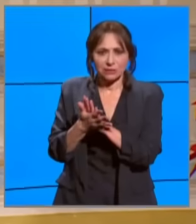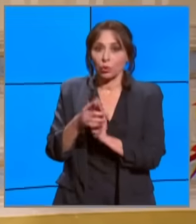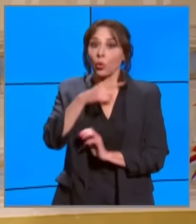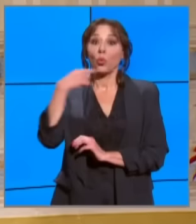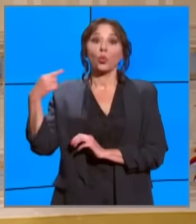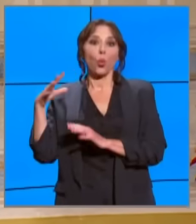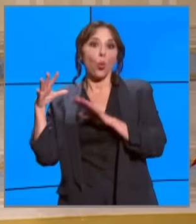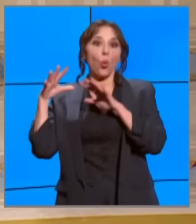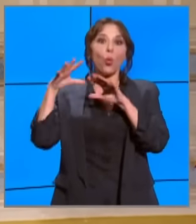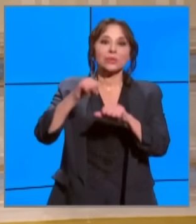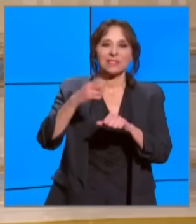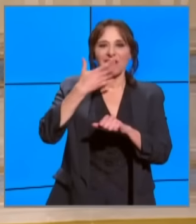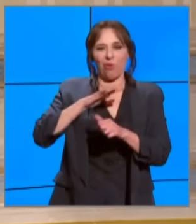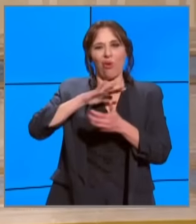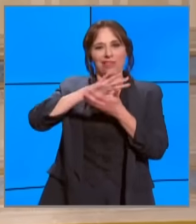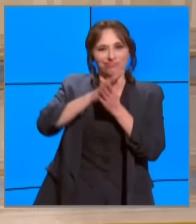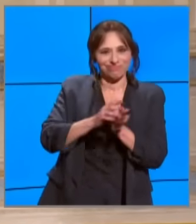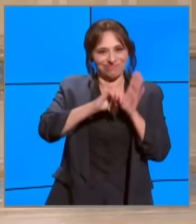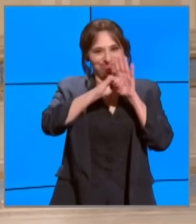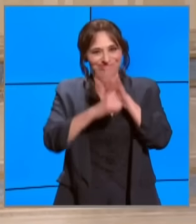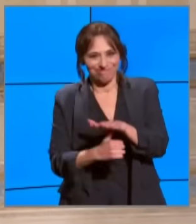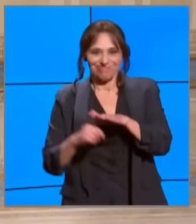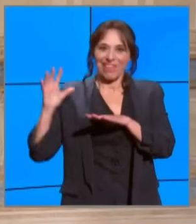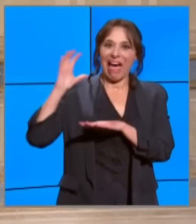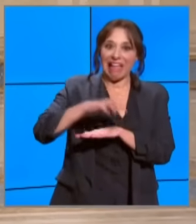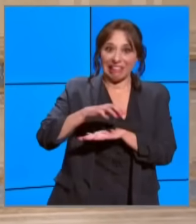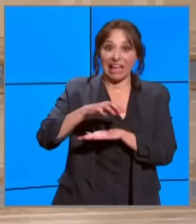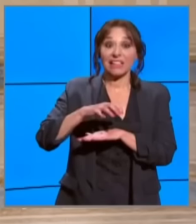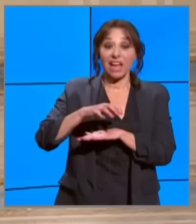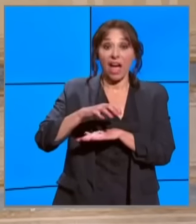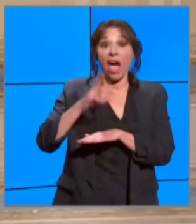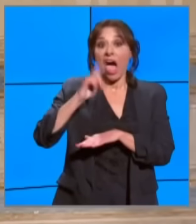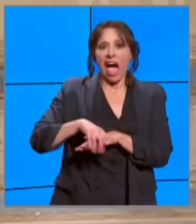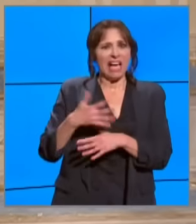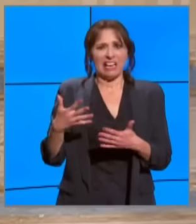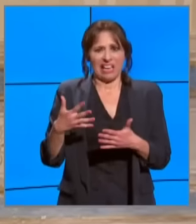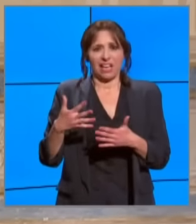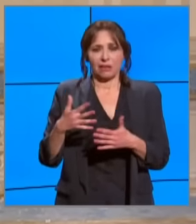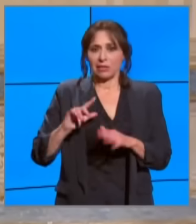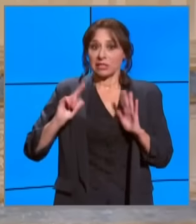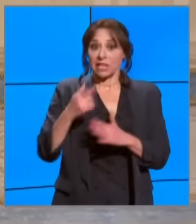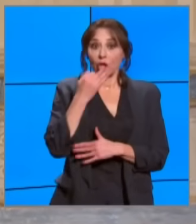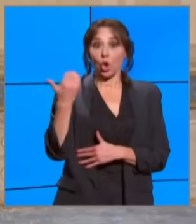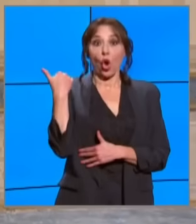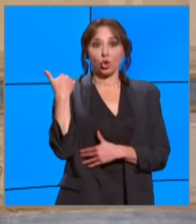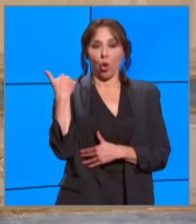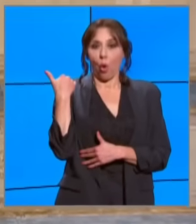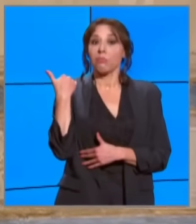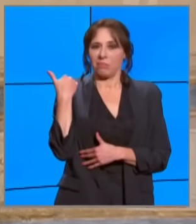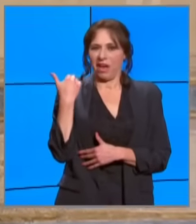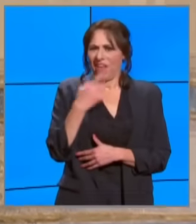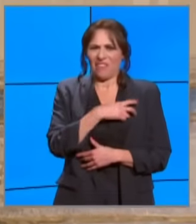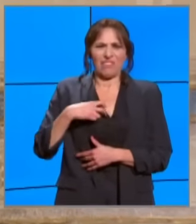Russia per sottometterla e annettere ferocia terroristica del 7 ottobre scorso di